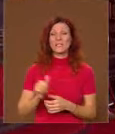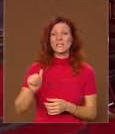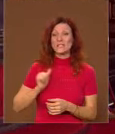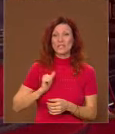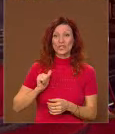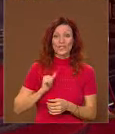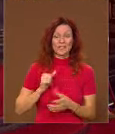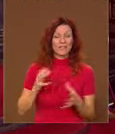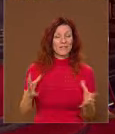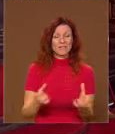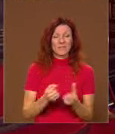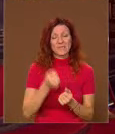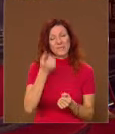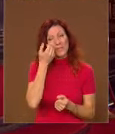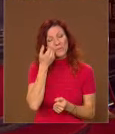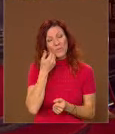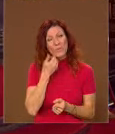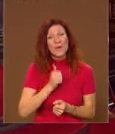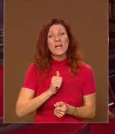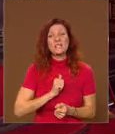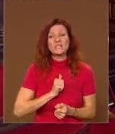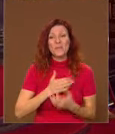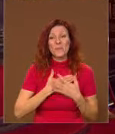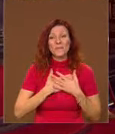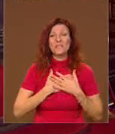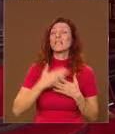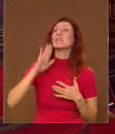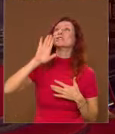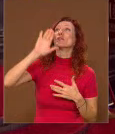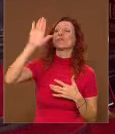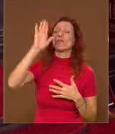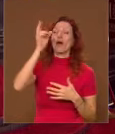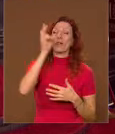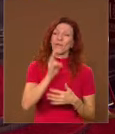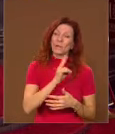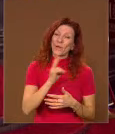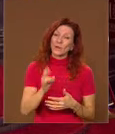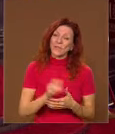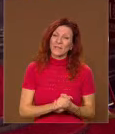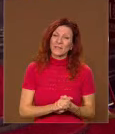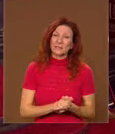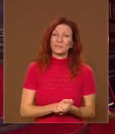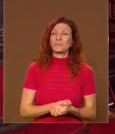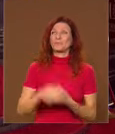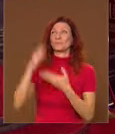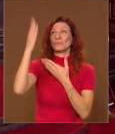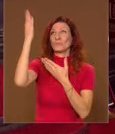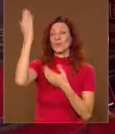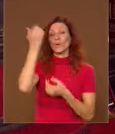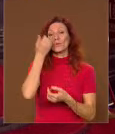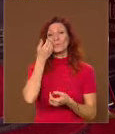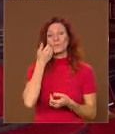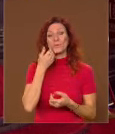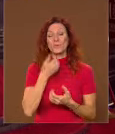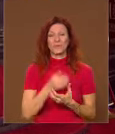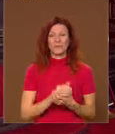Защити, спаси, помилуй и запази ни, Боже, с Твоята благодат. Господи,